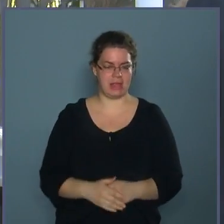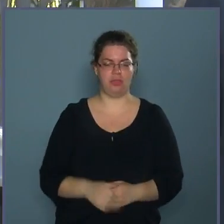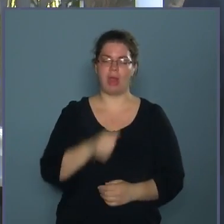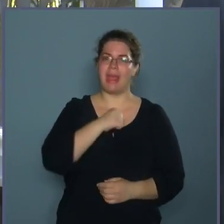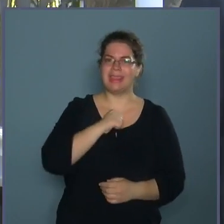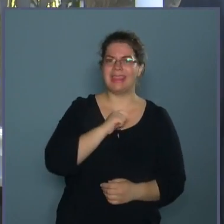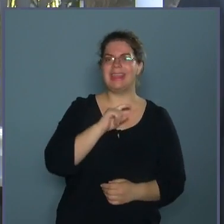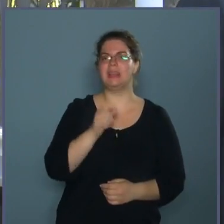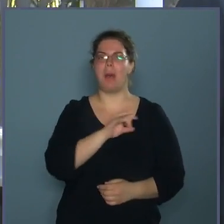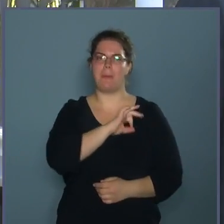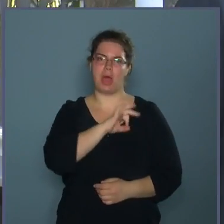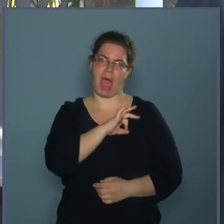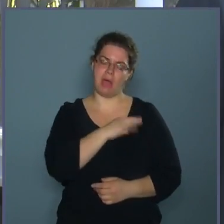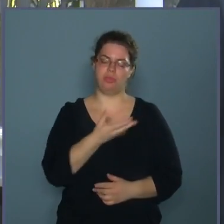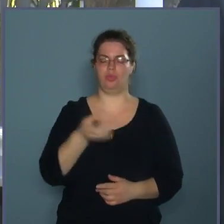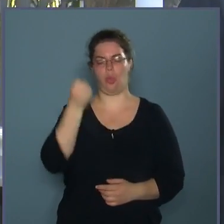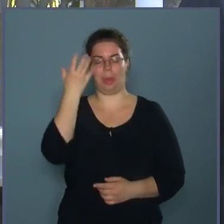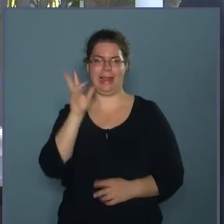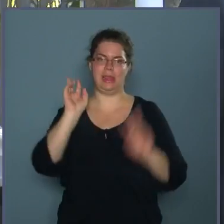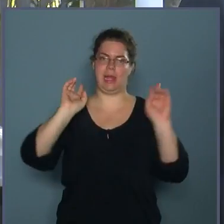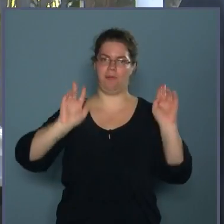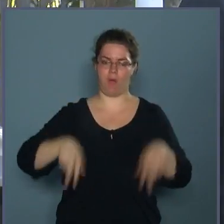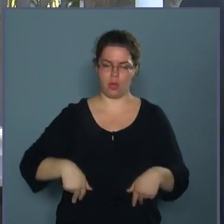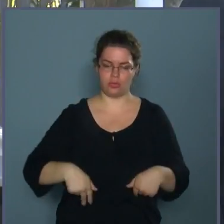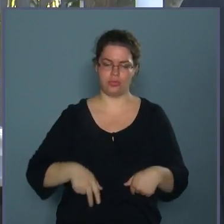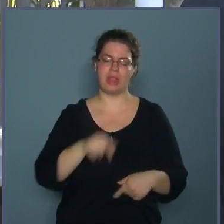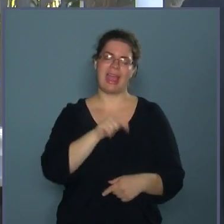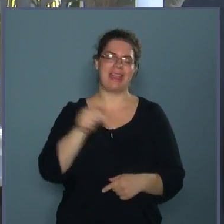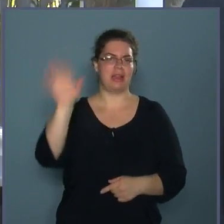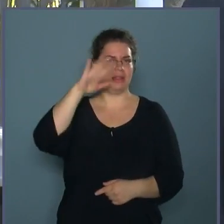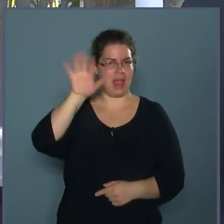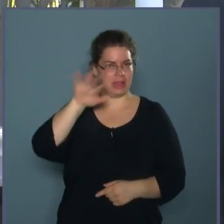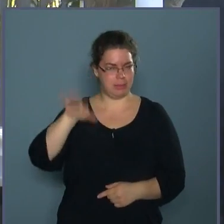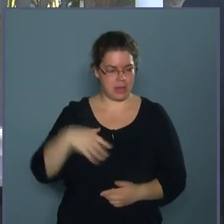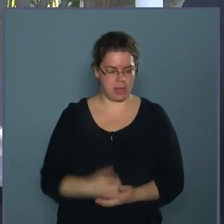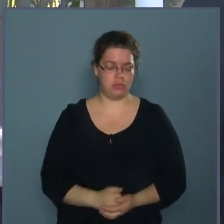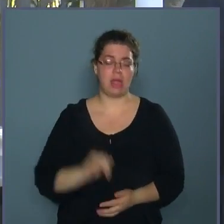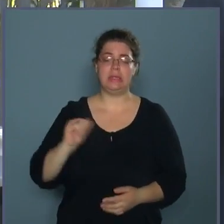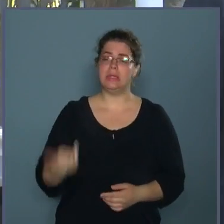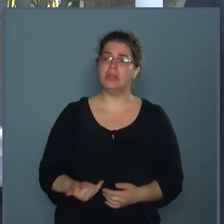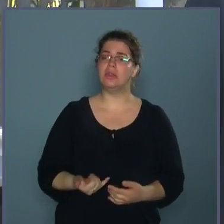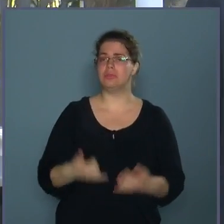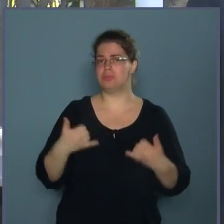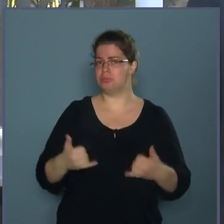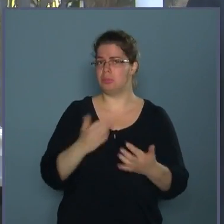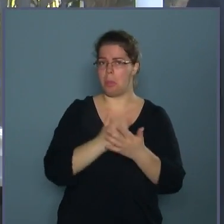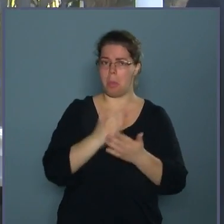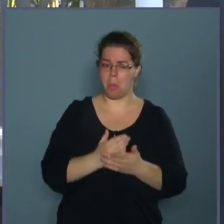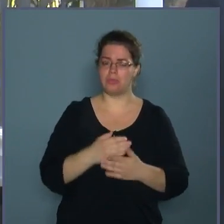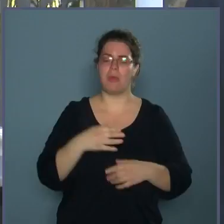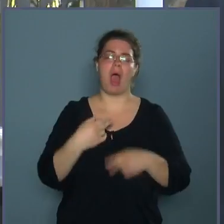Géza barátunk ötletére valósultak ezek az elképzelések meg, és lettek most már